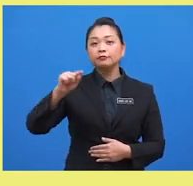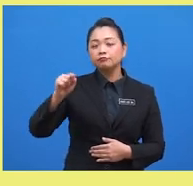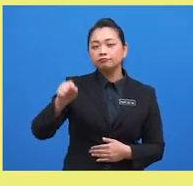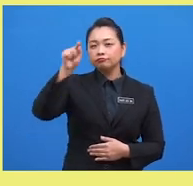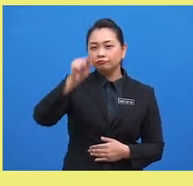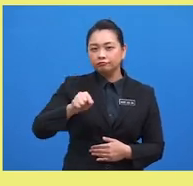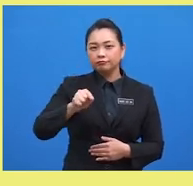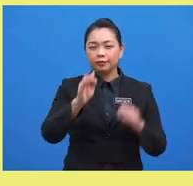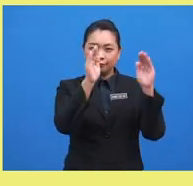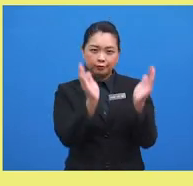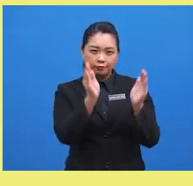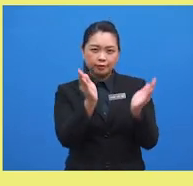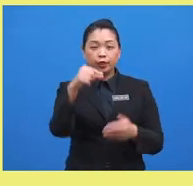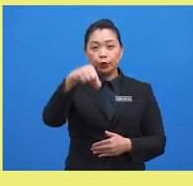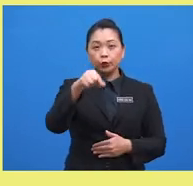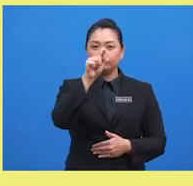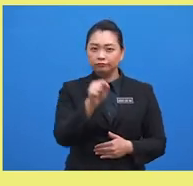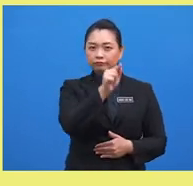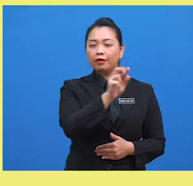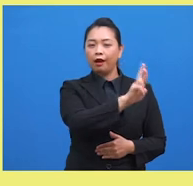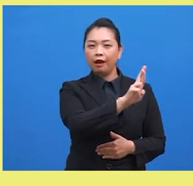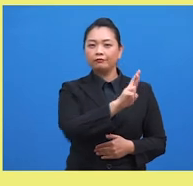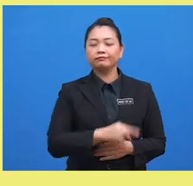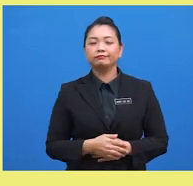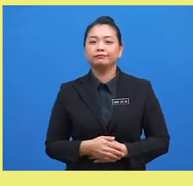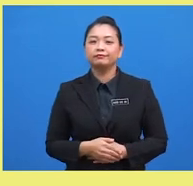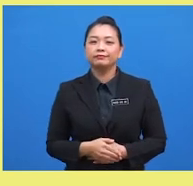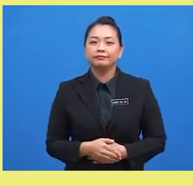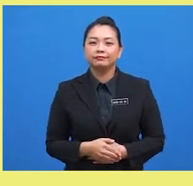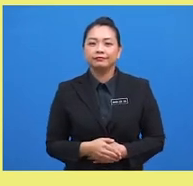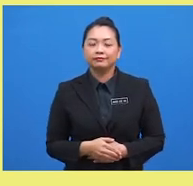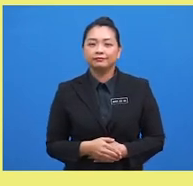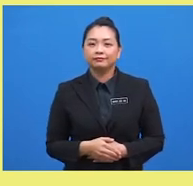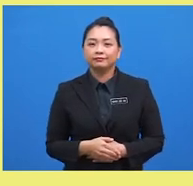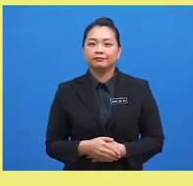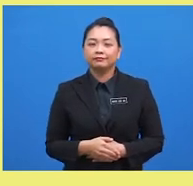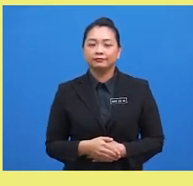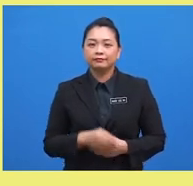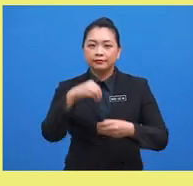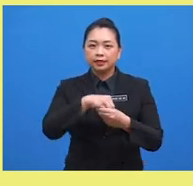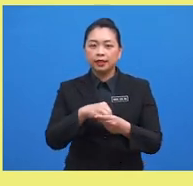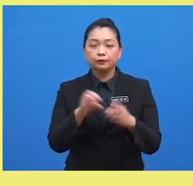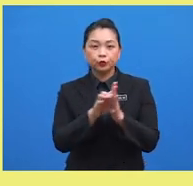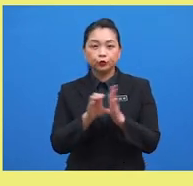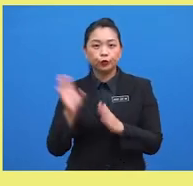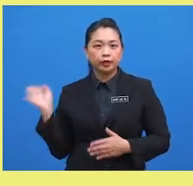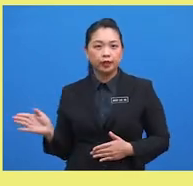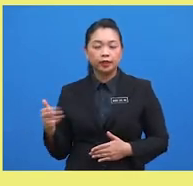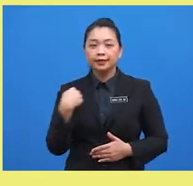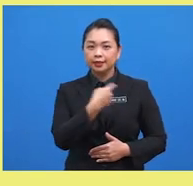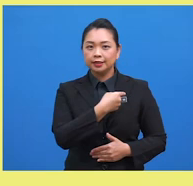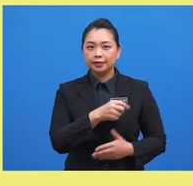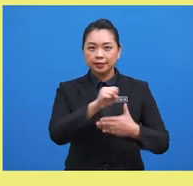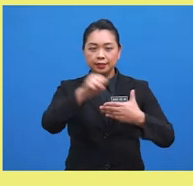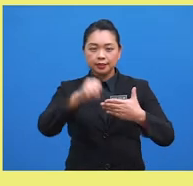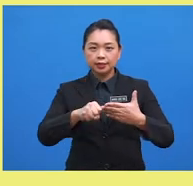persilangan dalam kurungan Q kesatuan R. Dalam contoh ini, kita